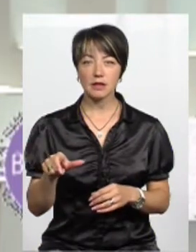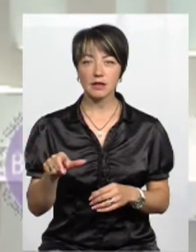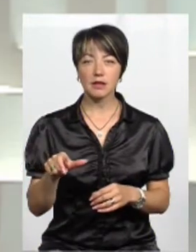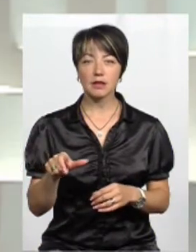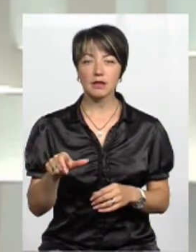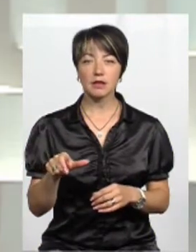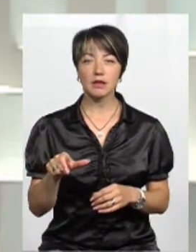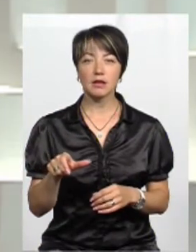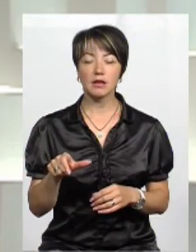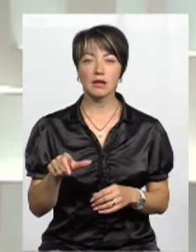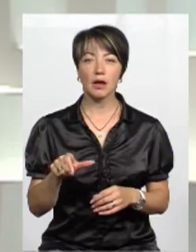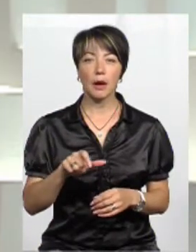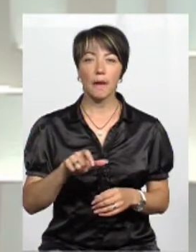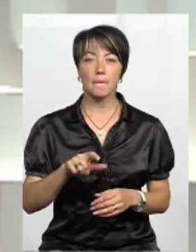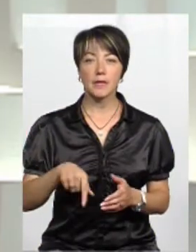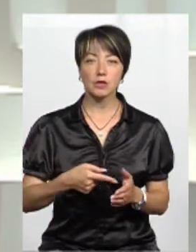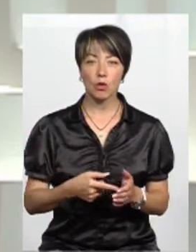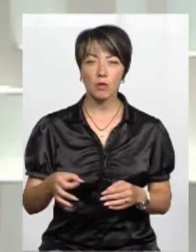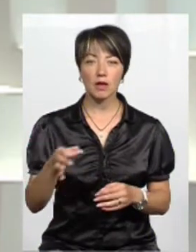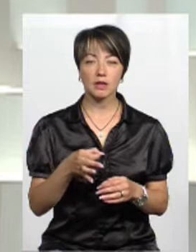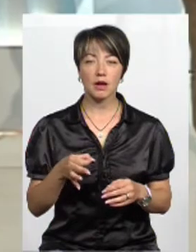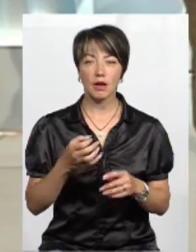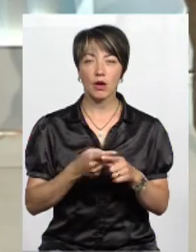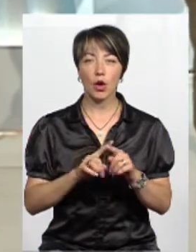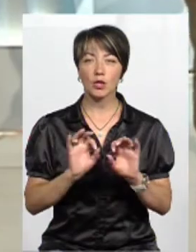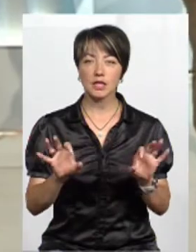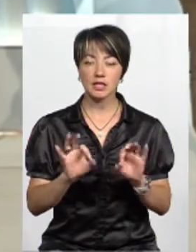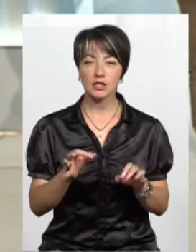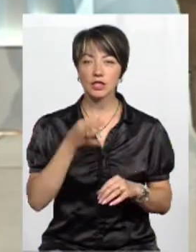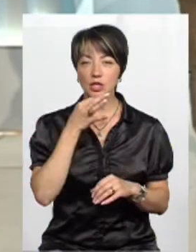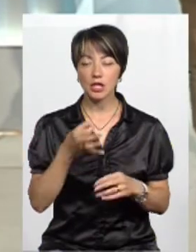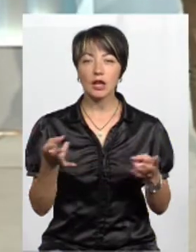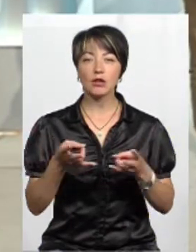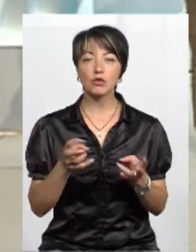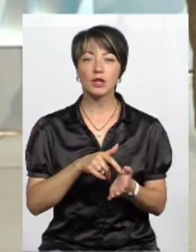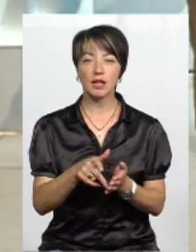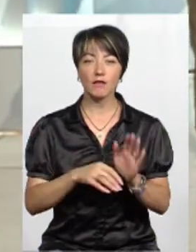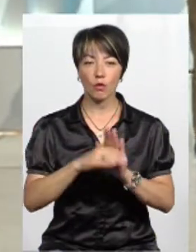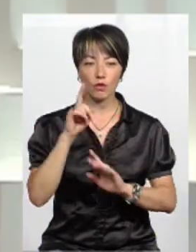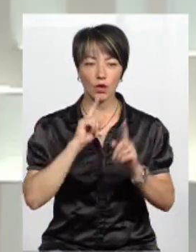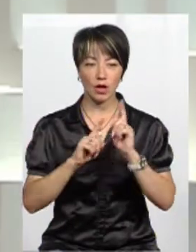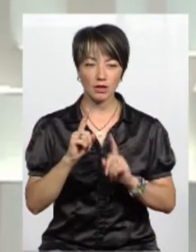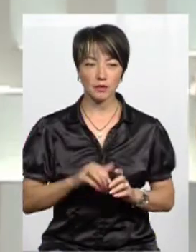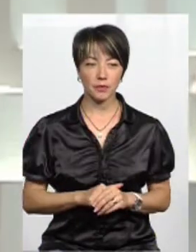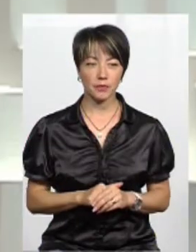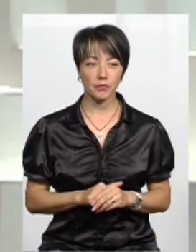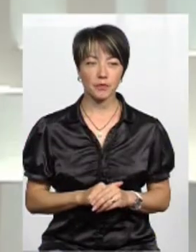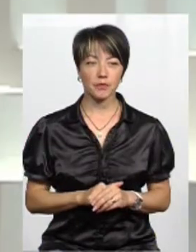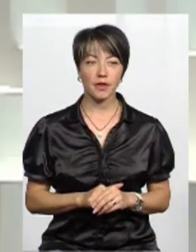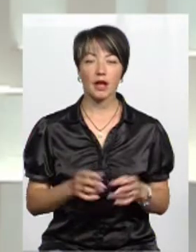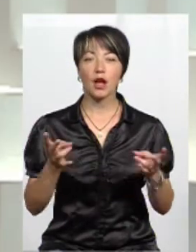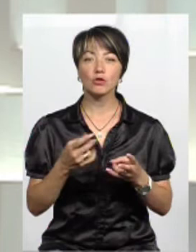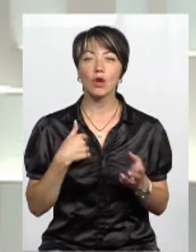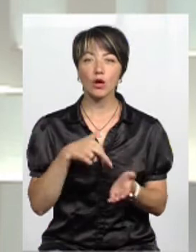засновник Хмельницької міської обласної організації. Пане Вікторе, ми про це розказали. Ви скажіть, для чого йдете у Верховну Раду? 20 секунд. Ну,